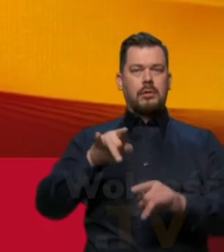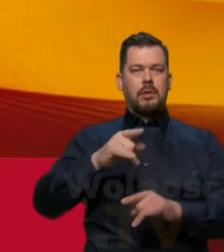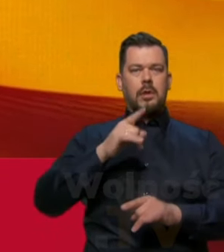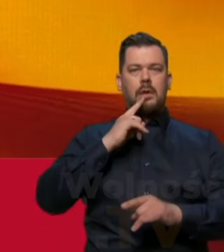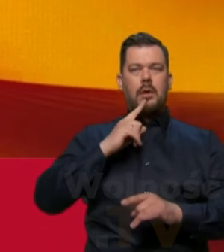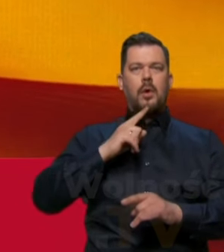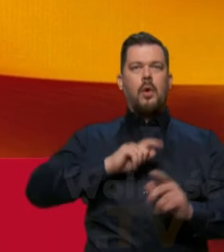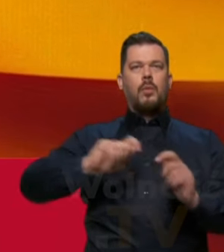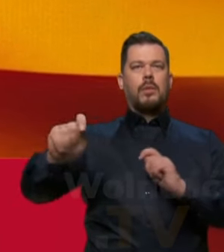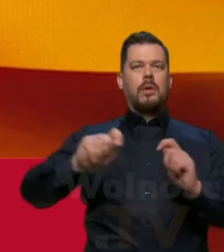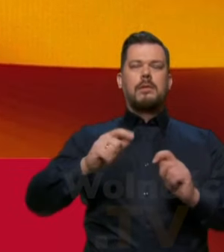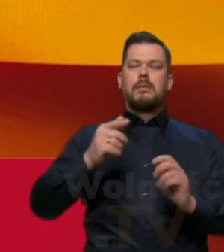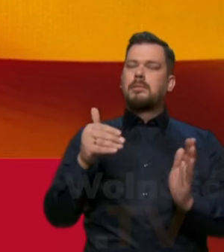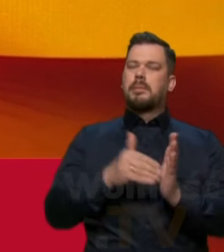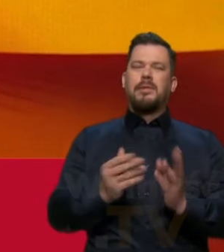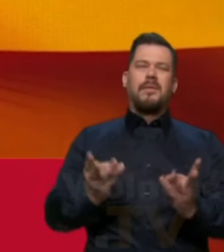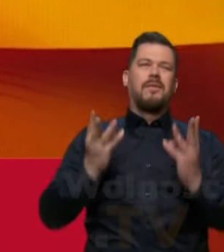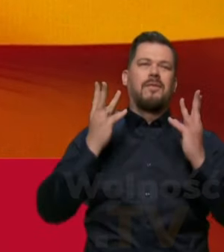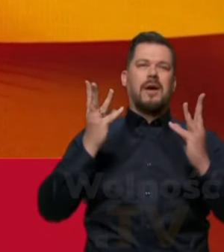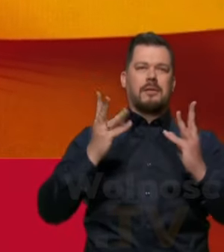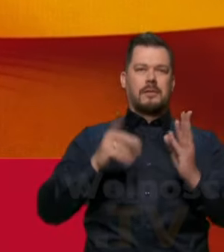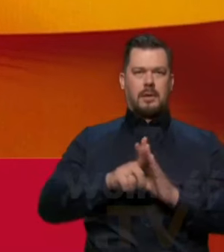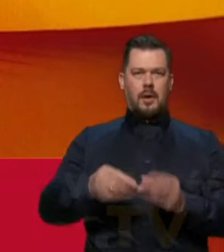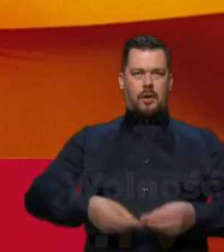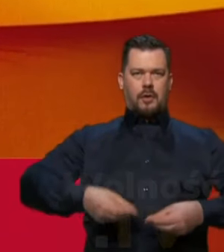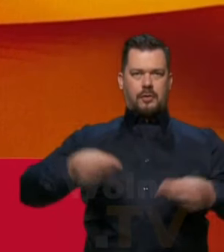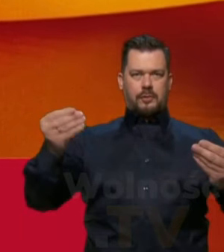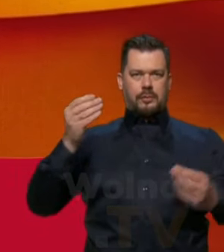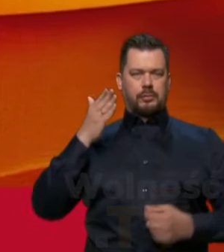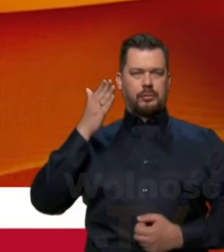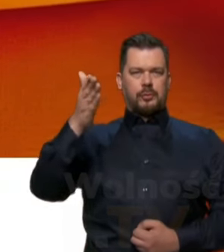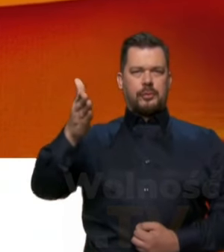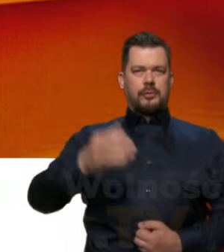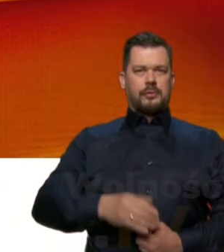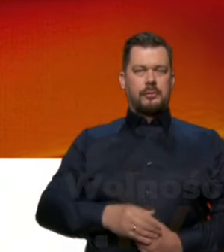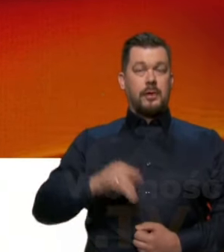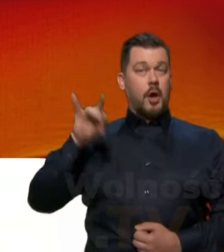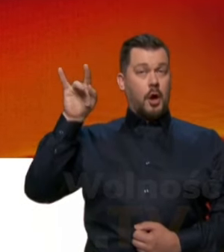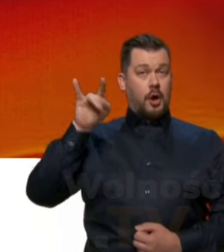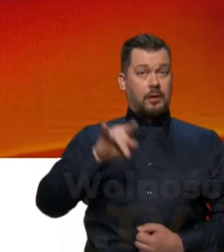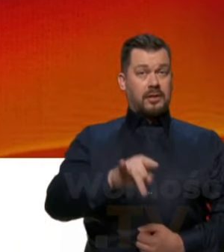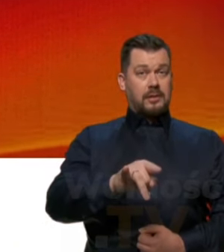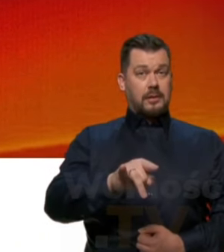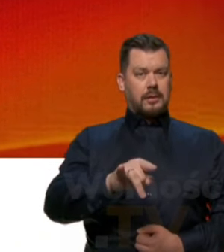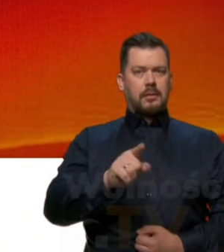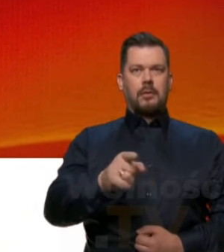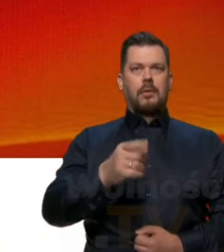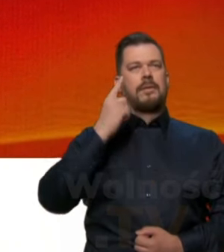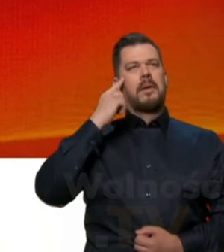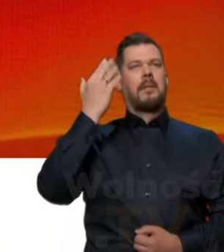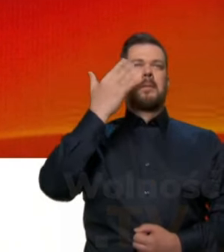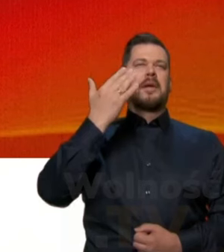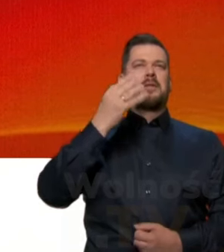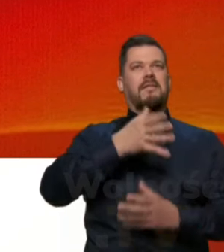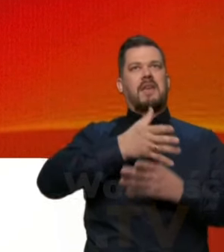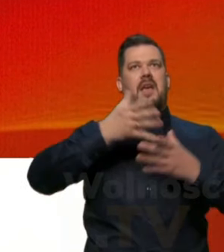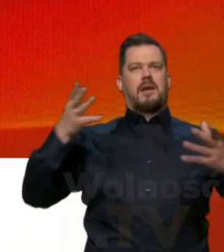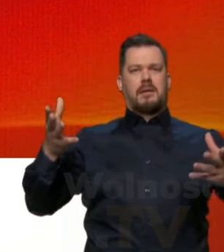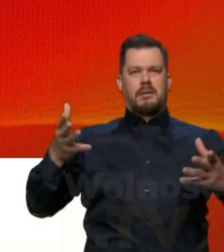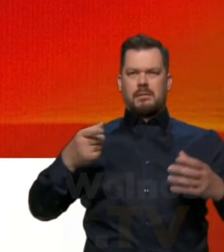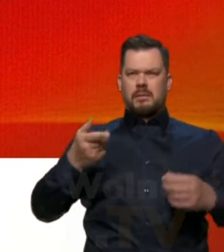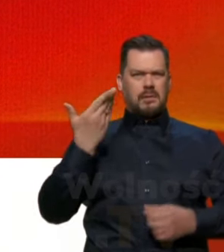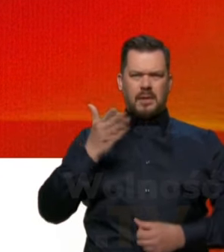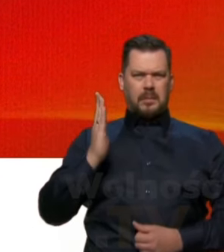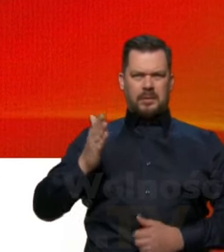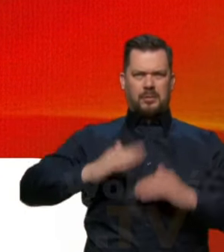inwestycją potrzebną i kluczową dla naszego rozwoju w przyszłości. To jest lotnisko, które wcale nie jest megalomanią, bo wybudowane nie będzie wcale